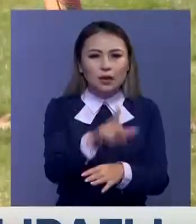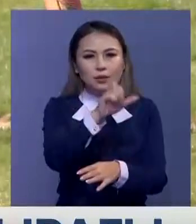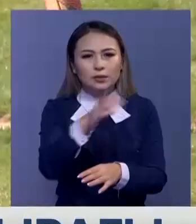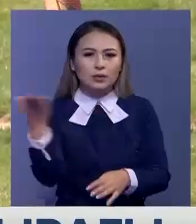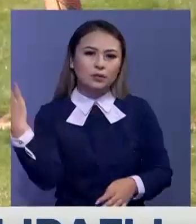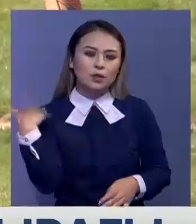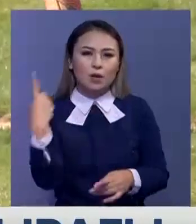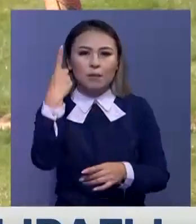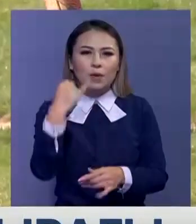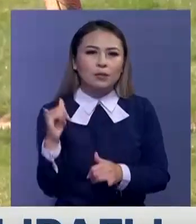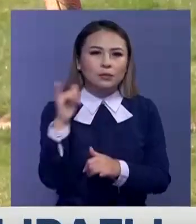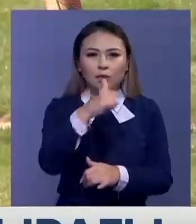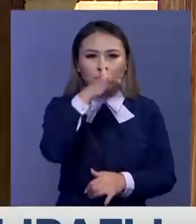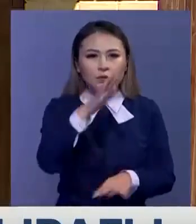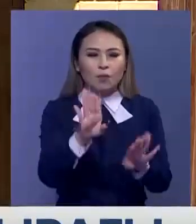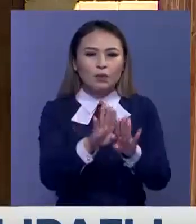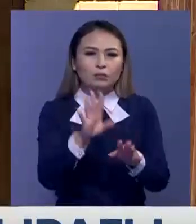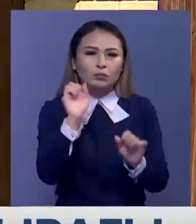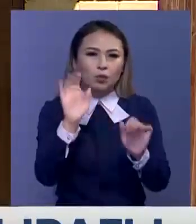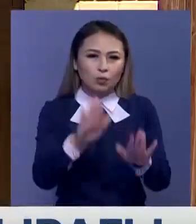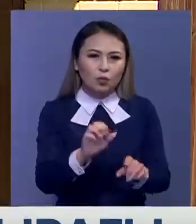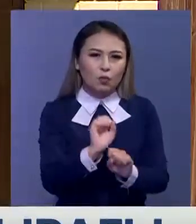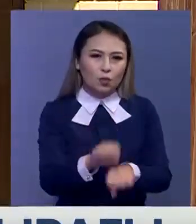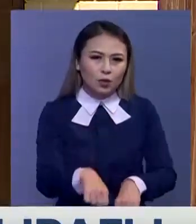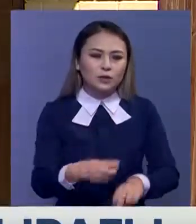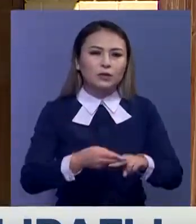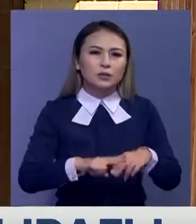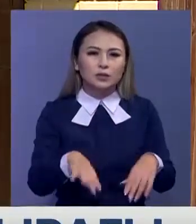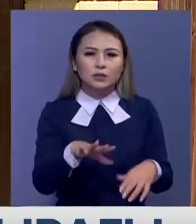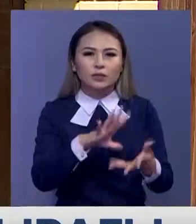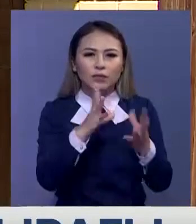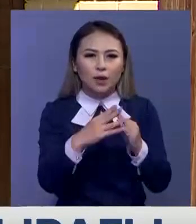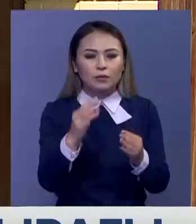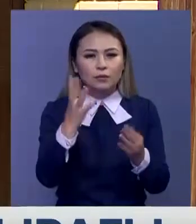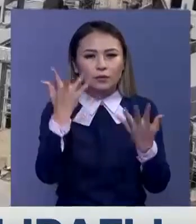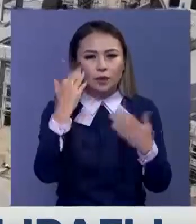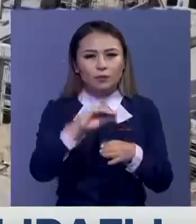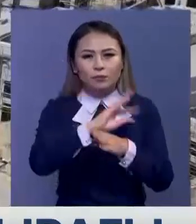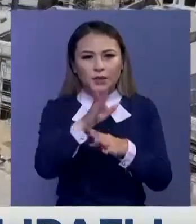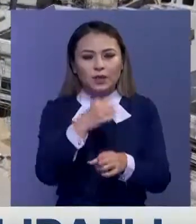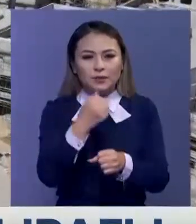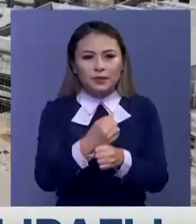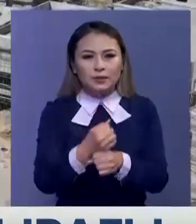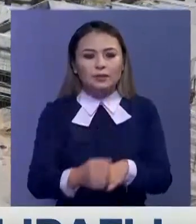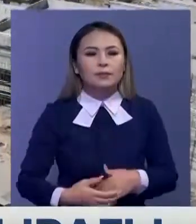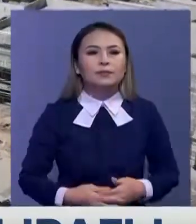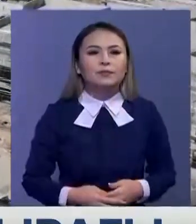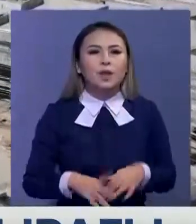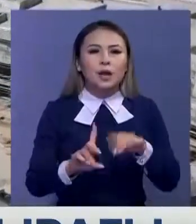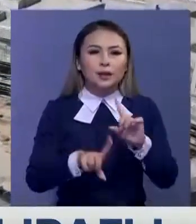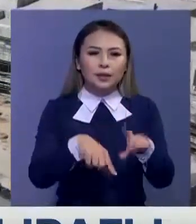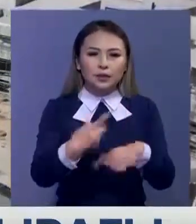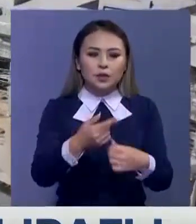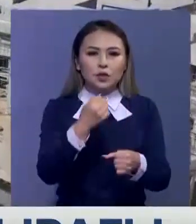бұрынғыдай бір күнде келіп кетпей, біраз уақыт аялдайтын болады. Сол үшін барлық жағдай жасалмақ. Келесі жылға мына өте